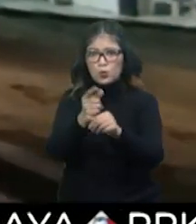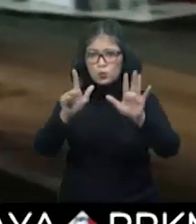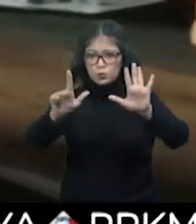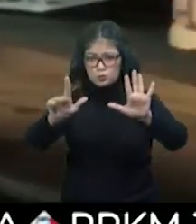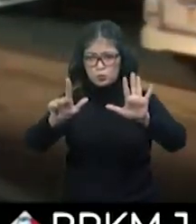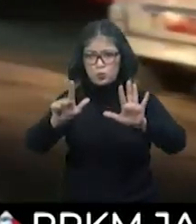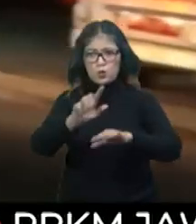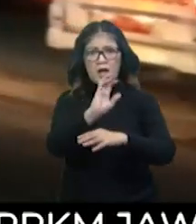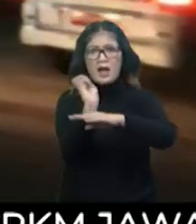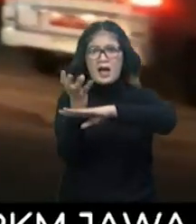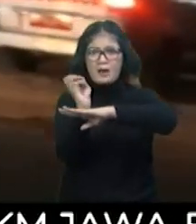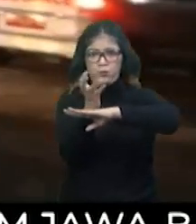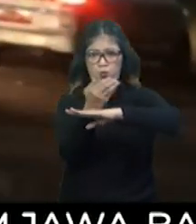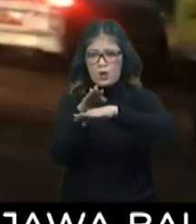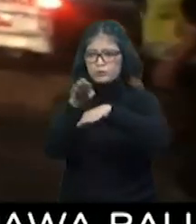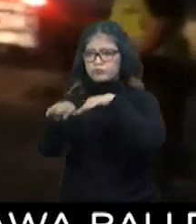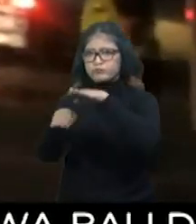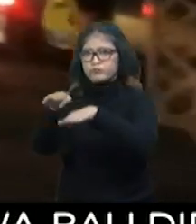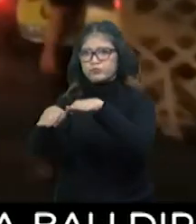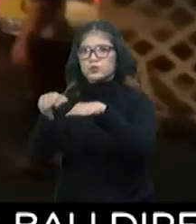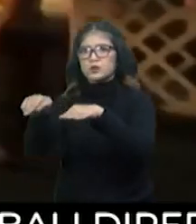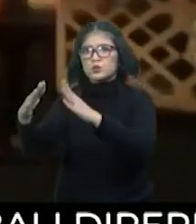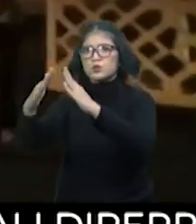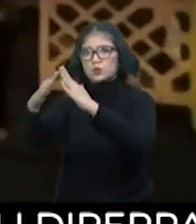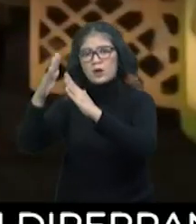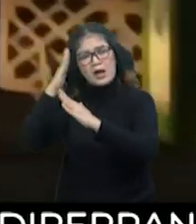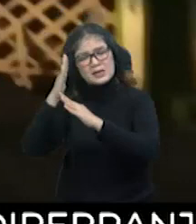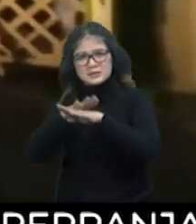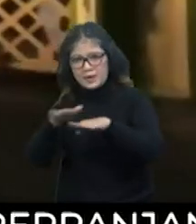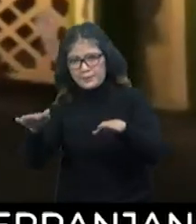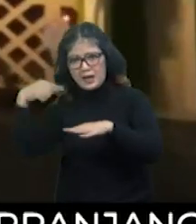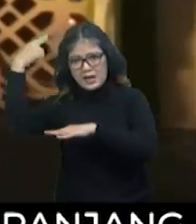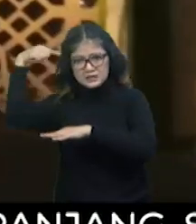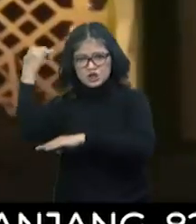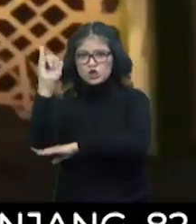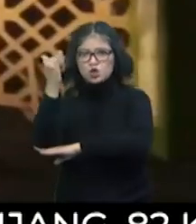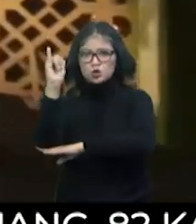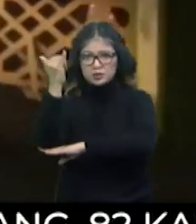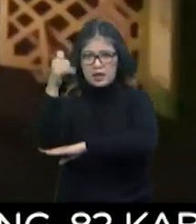setempat. Mereka dievakuasi menuju Asrama Haji Yogyakarta untuk isolasi secara terpusat.